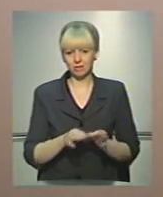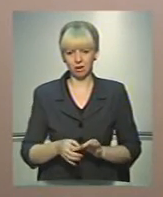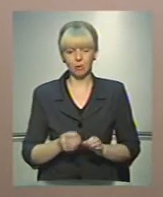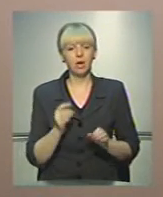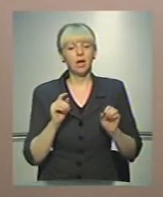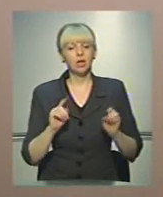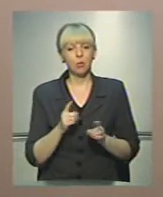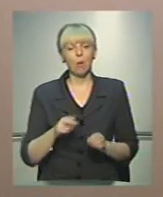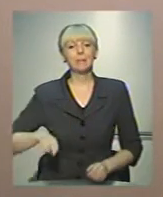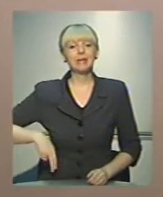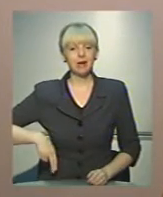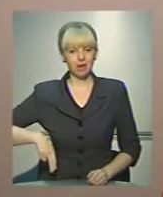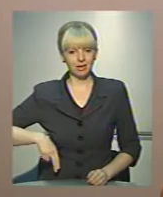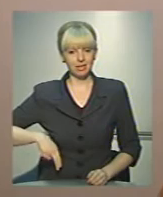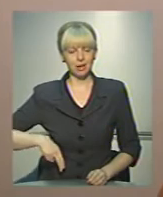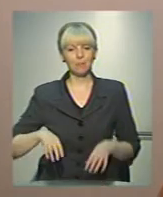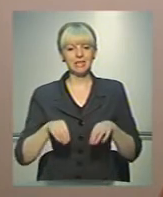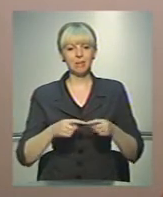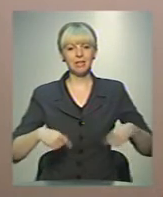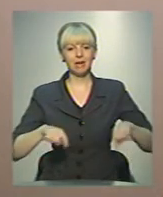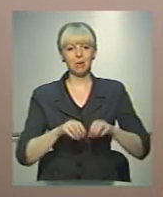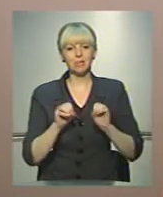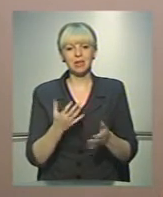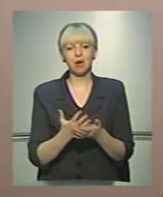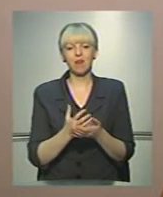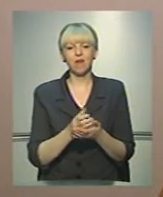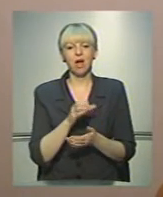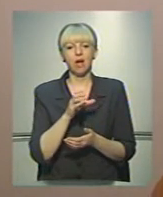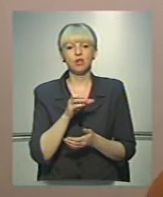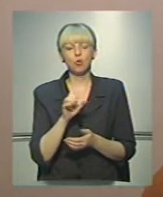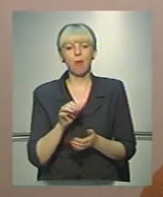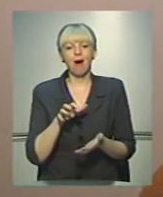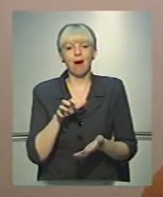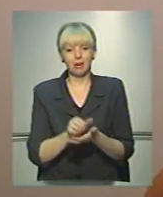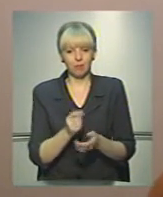Тому що дирекція земельну ділянку здає ніби як в субаренду.